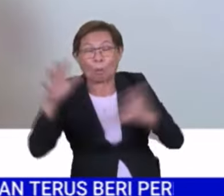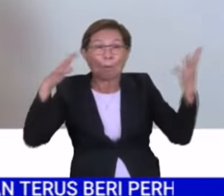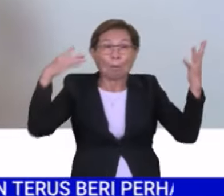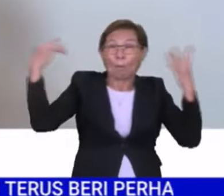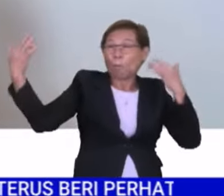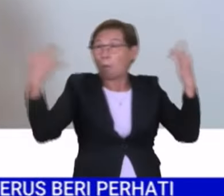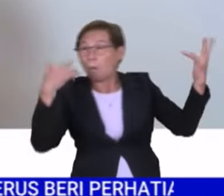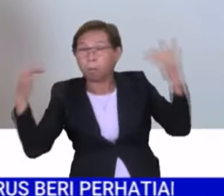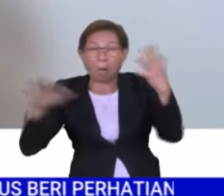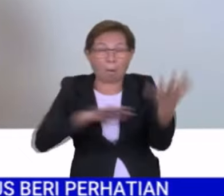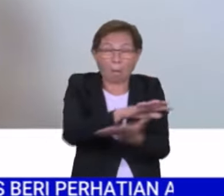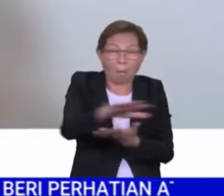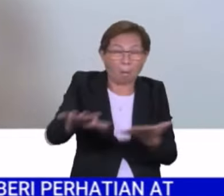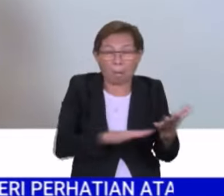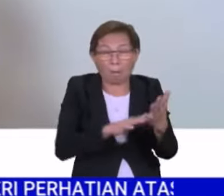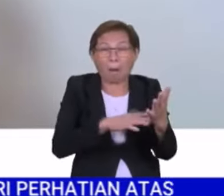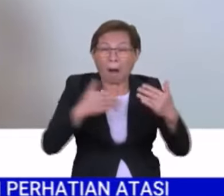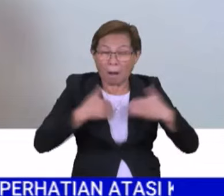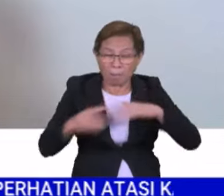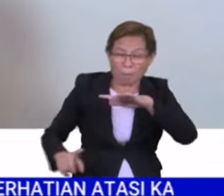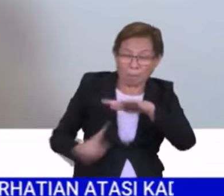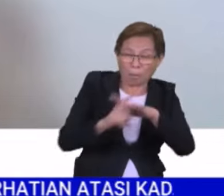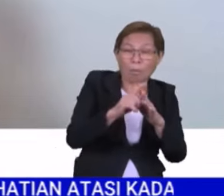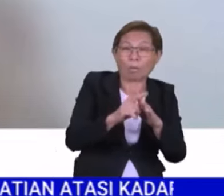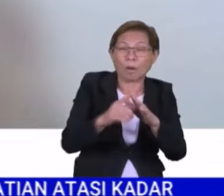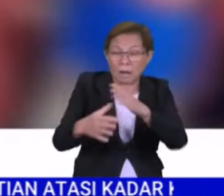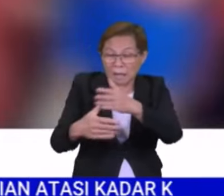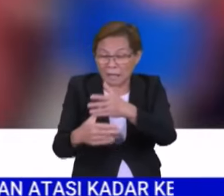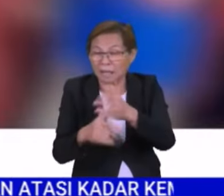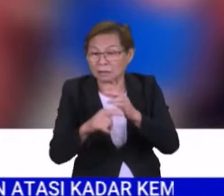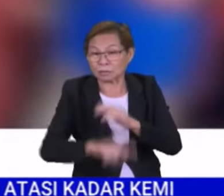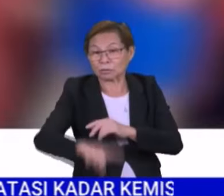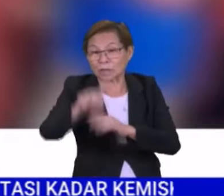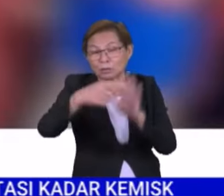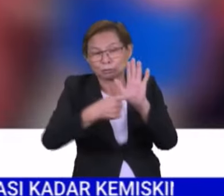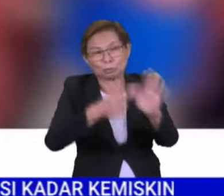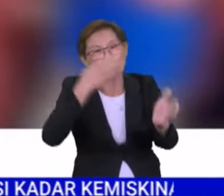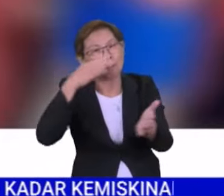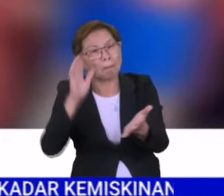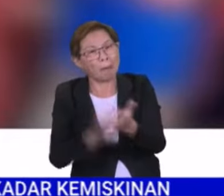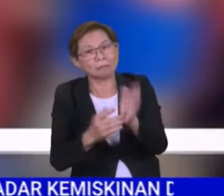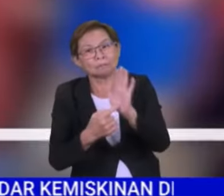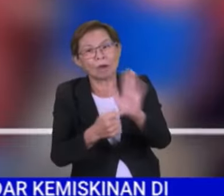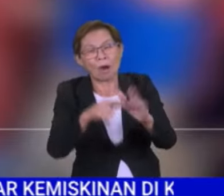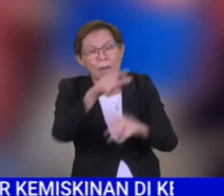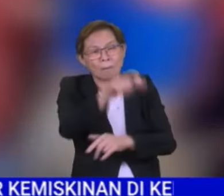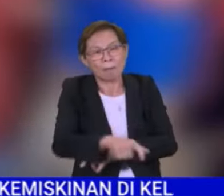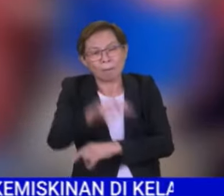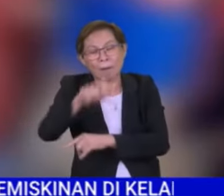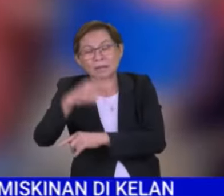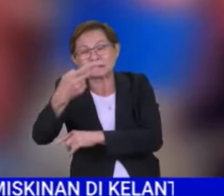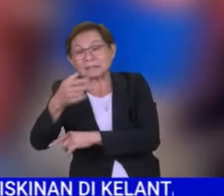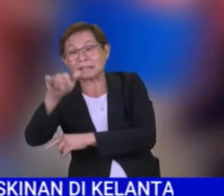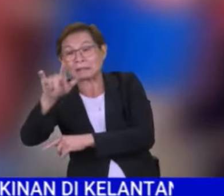di media sosial mengatakan kemunculan ikan oar itu dikatakan satu petanda buruk. Penduduk di Chile